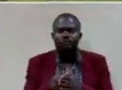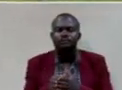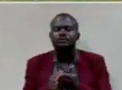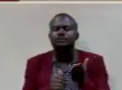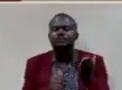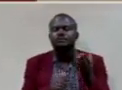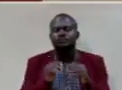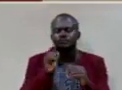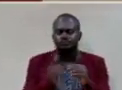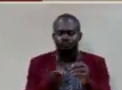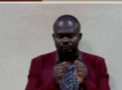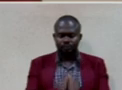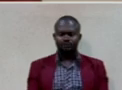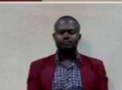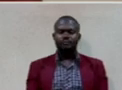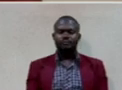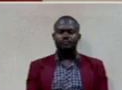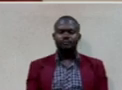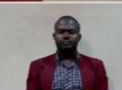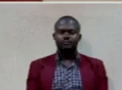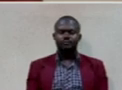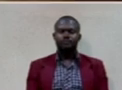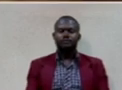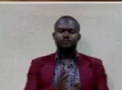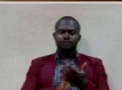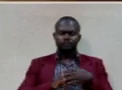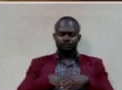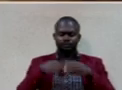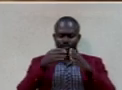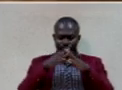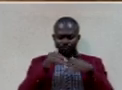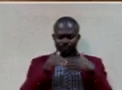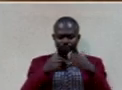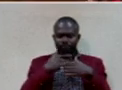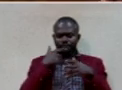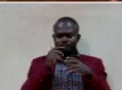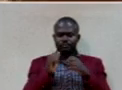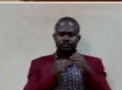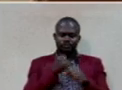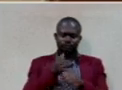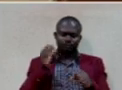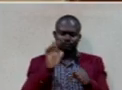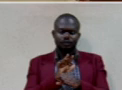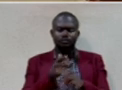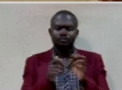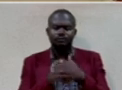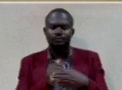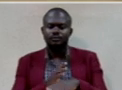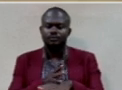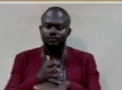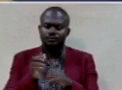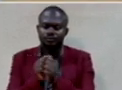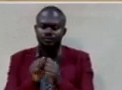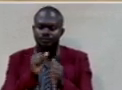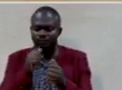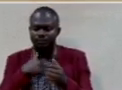1000. Imana ibahe umugisha. Bamwe mu bashyirijwe inzu bavuga ko imyaka yari ibaye myinshi ndetse kabaka 10 badafite aho